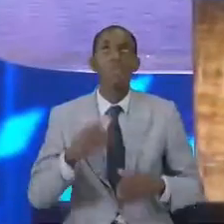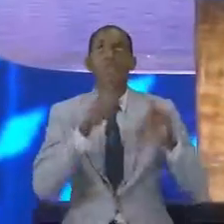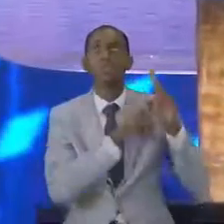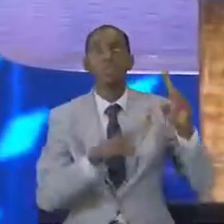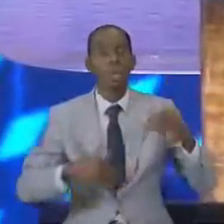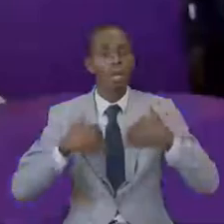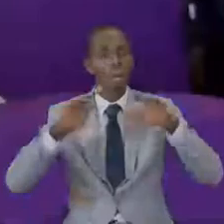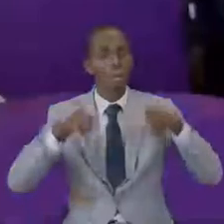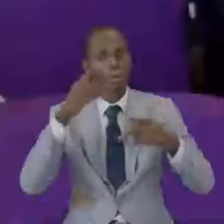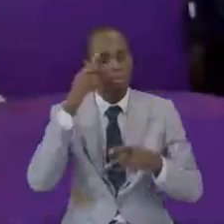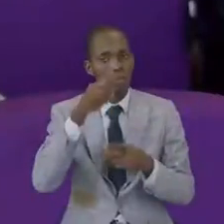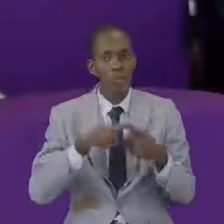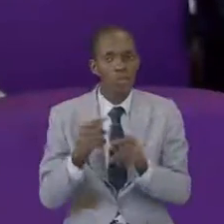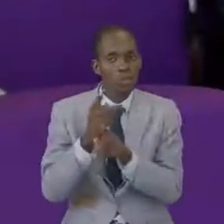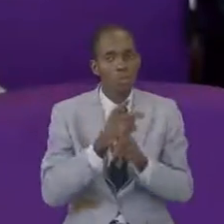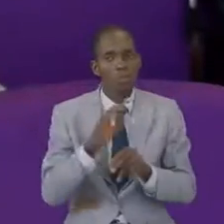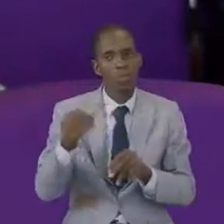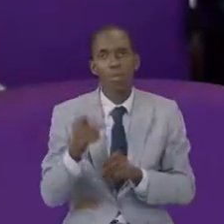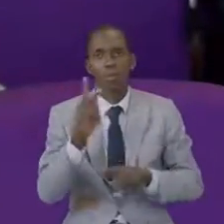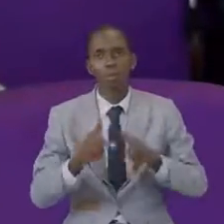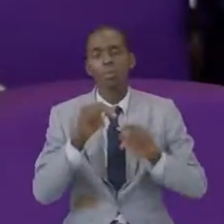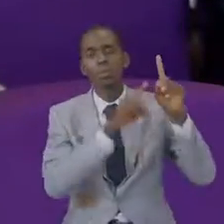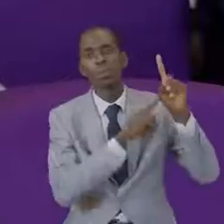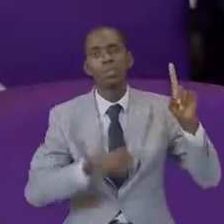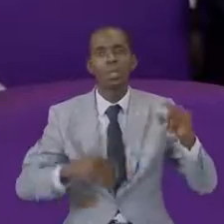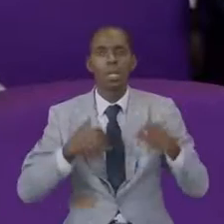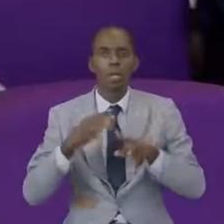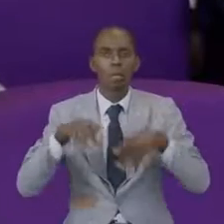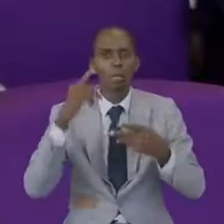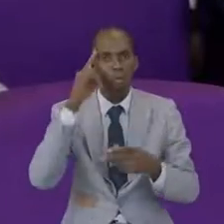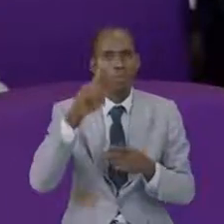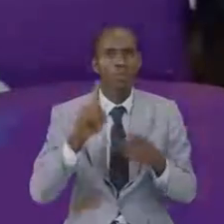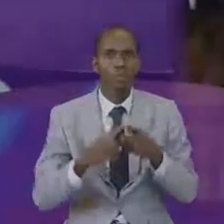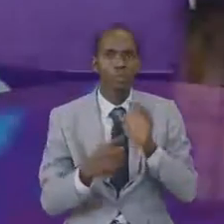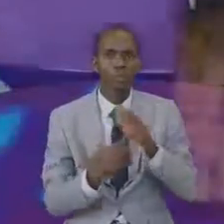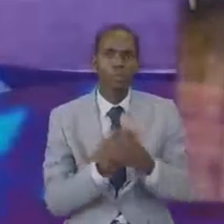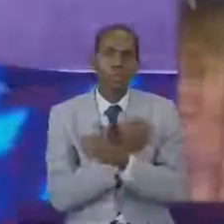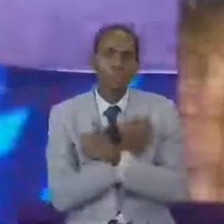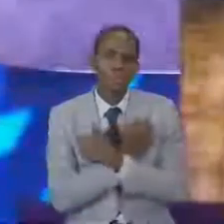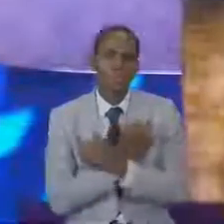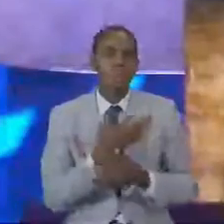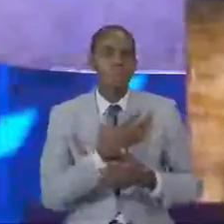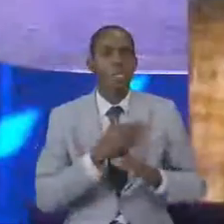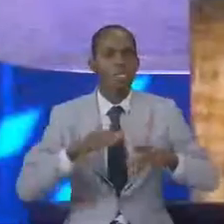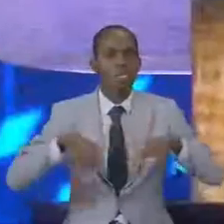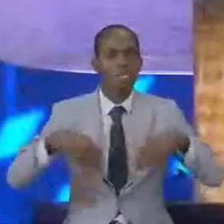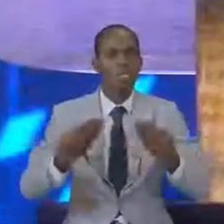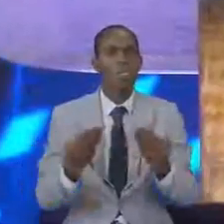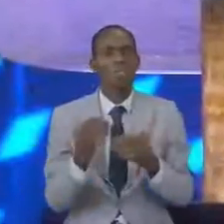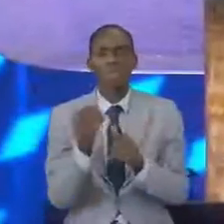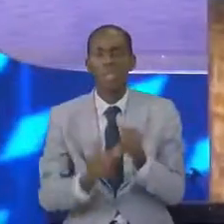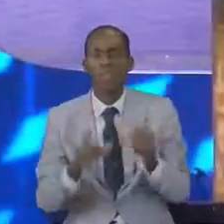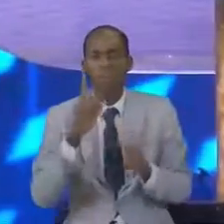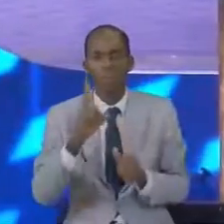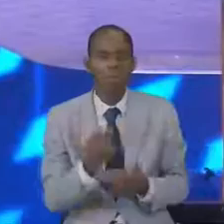diapovible pour vous pour prendre soin des gens si Dieu vous a donné de à la grâce à démontrer l'amour a donné une aide